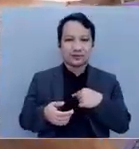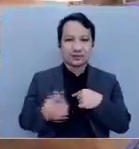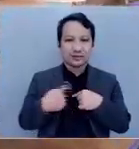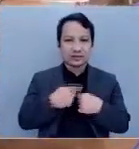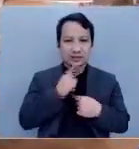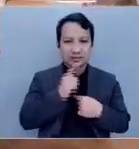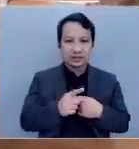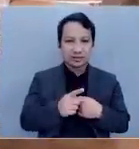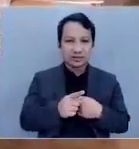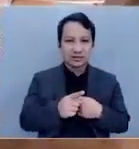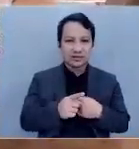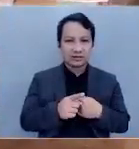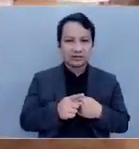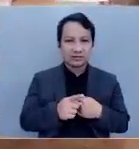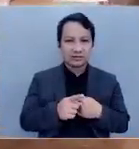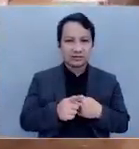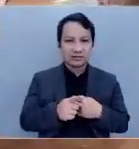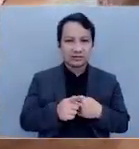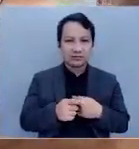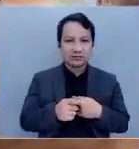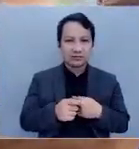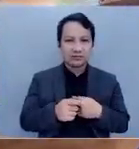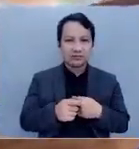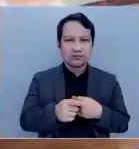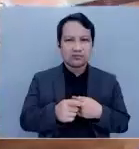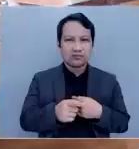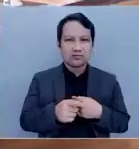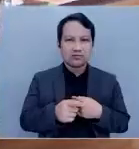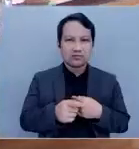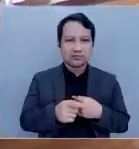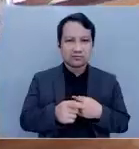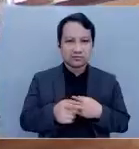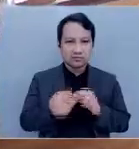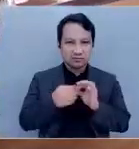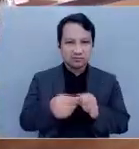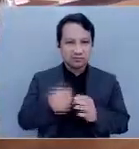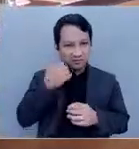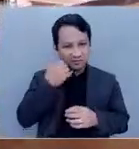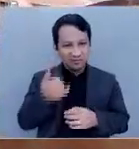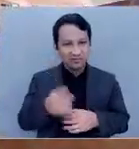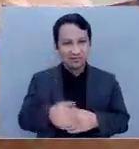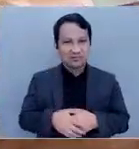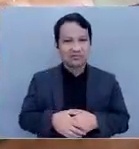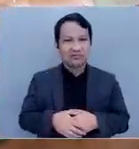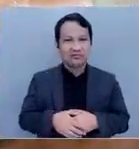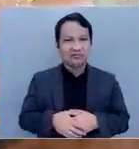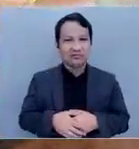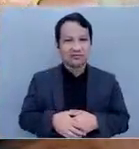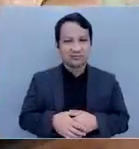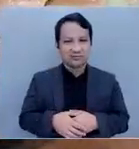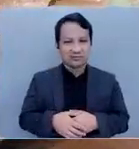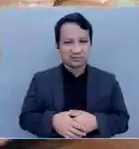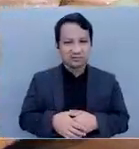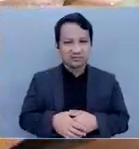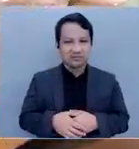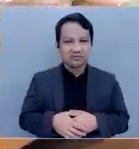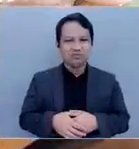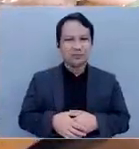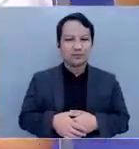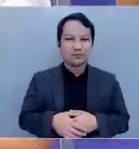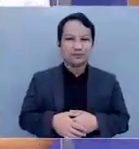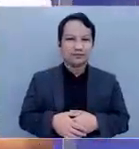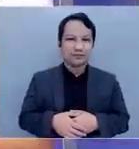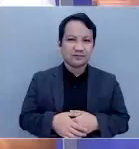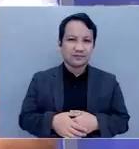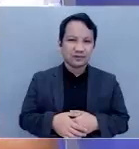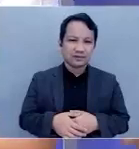masyadong maalat, ano si Mami Chika? May kausap. May kausap. Okay. Ikukuha nila natin si Mami Chika dito. Pero paano din sa mga,